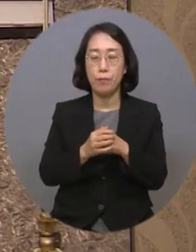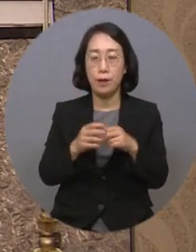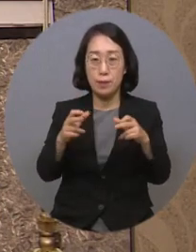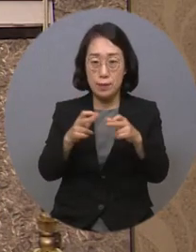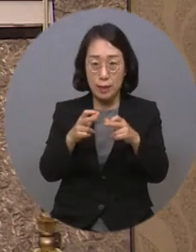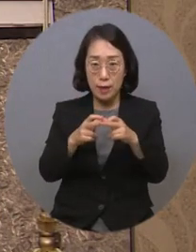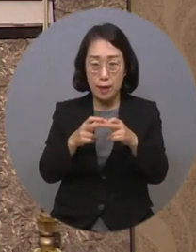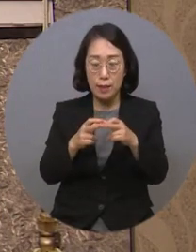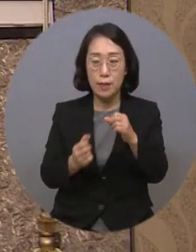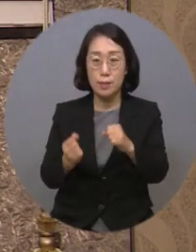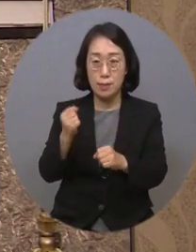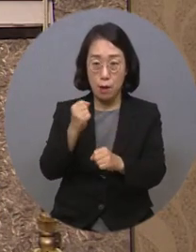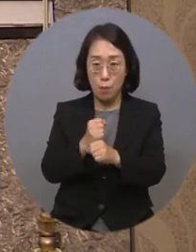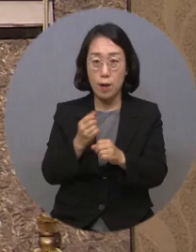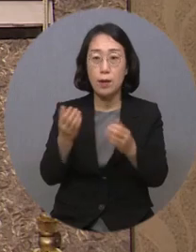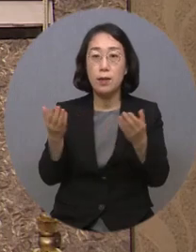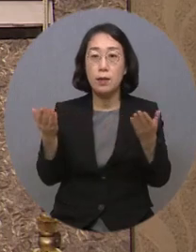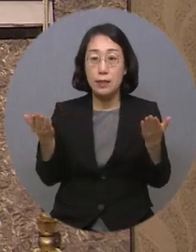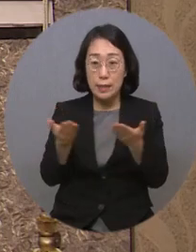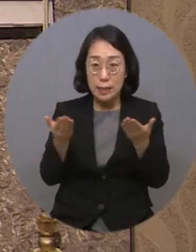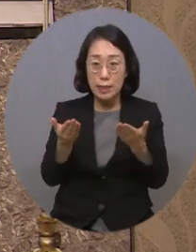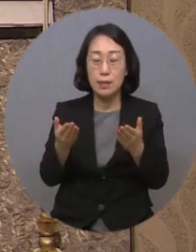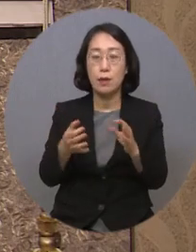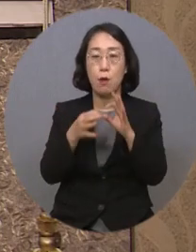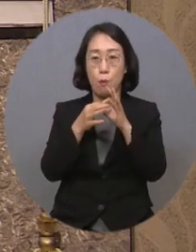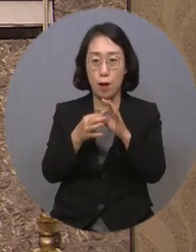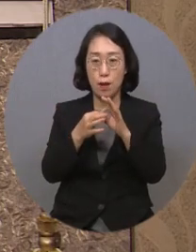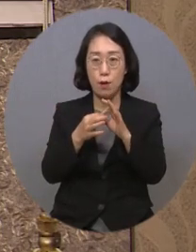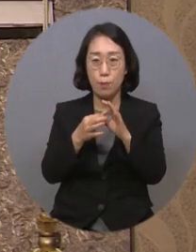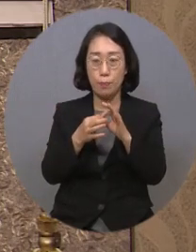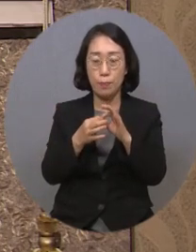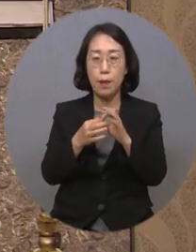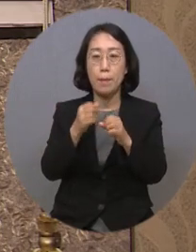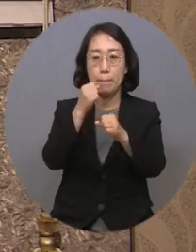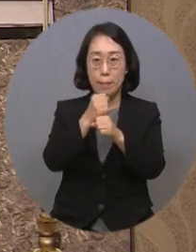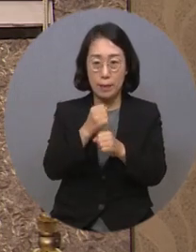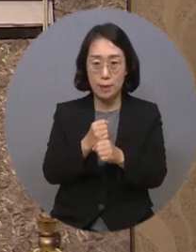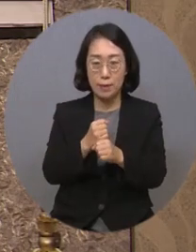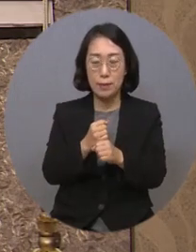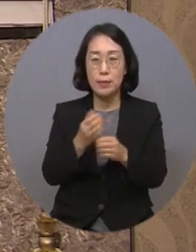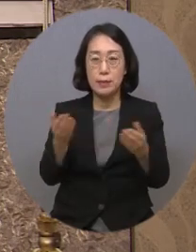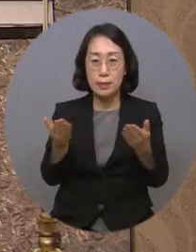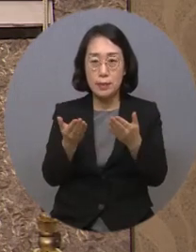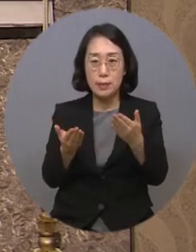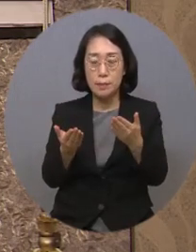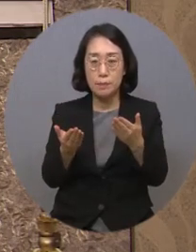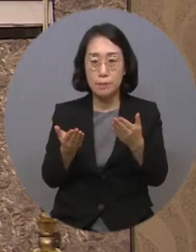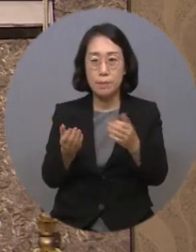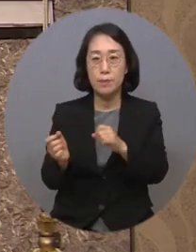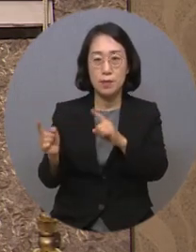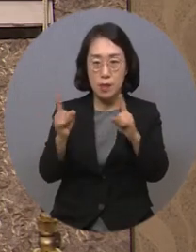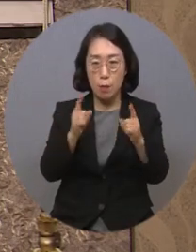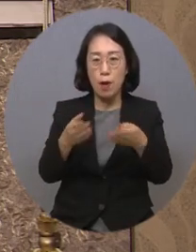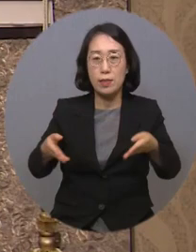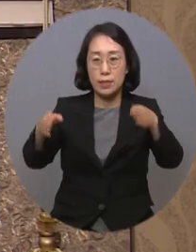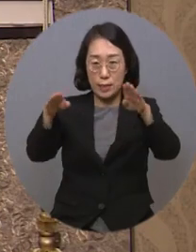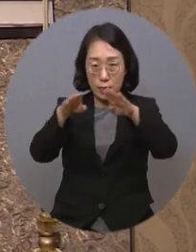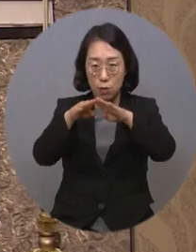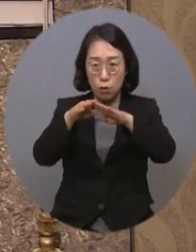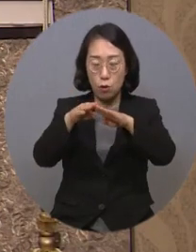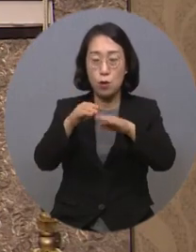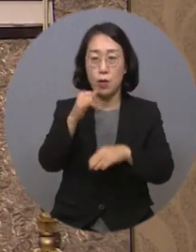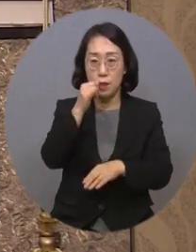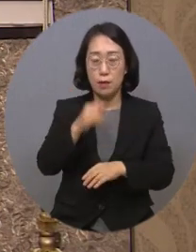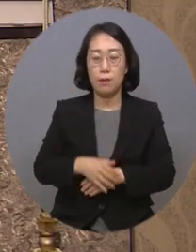장애인들의 어떤 재활 직업들을 창출하기 위해서 만든 장애인 직업재활시설, 에그리라는 장애인 직업재활시설이